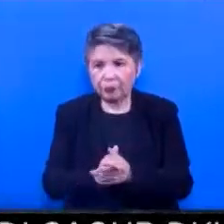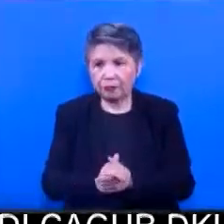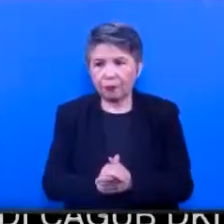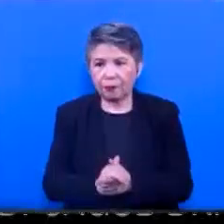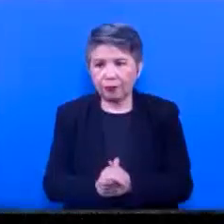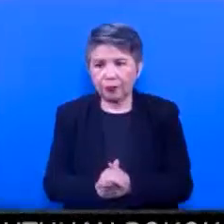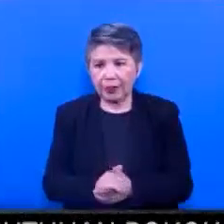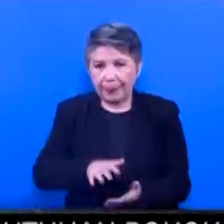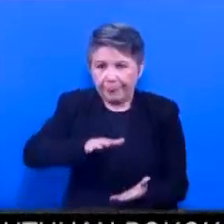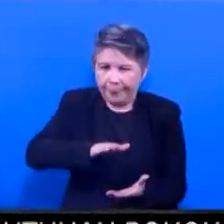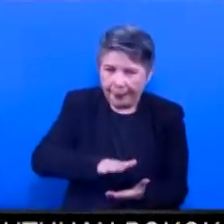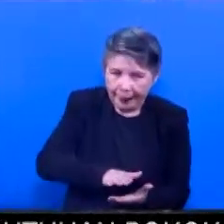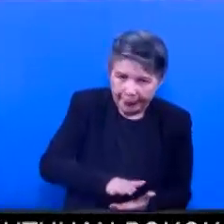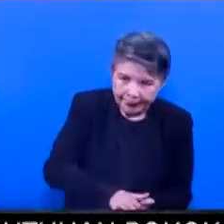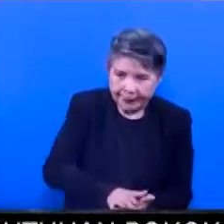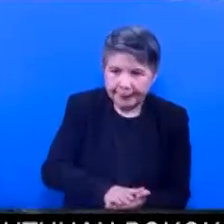Dapat dulu nih.